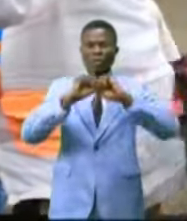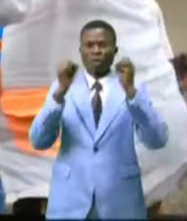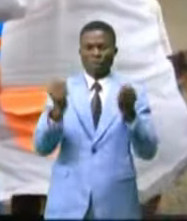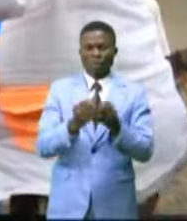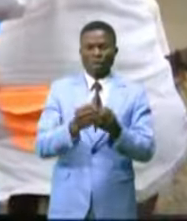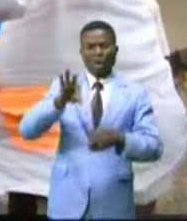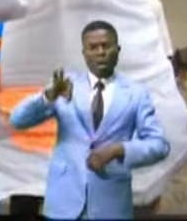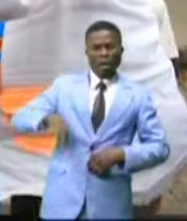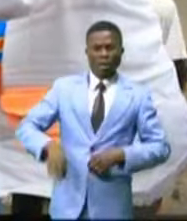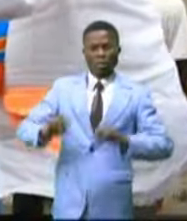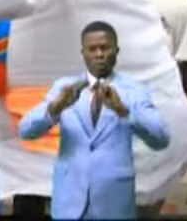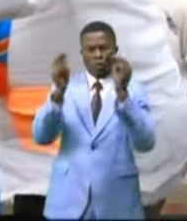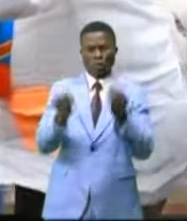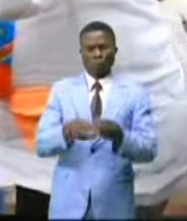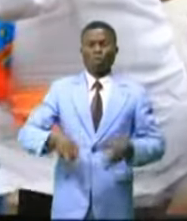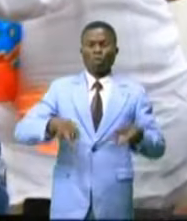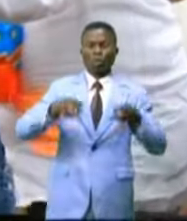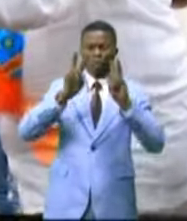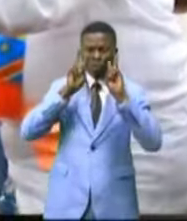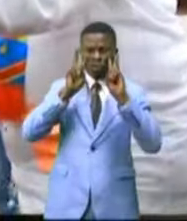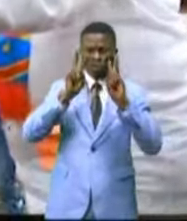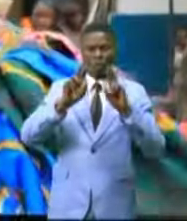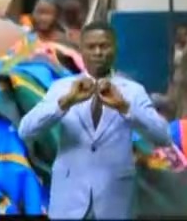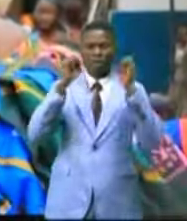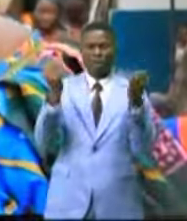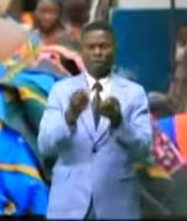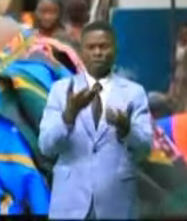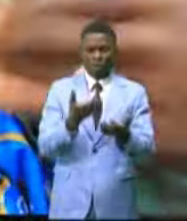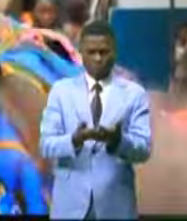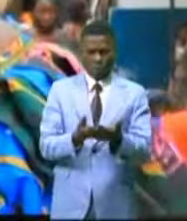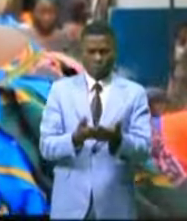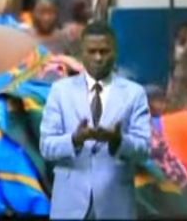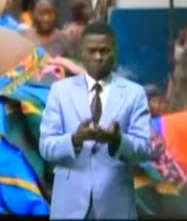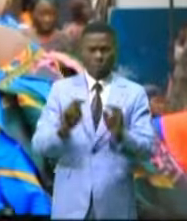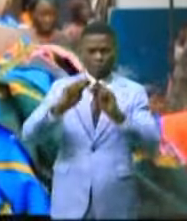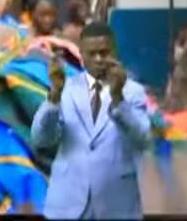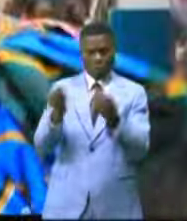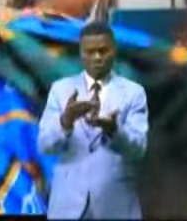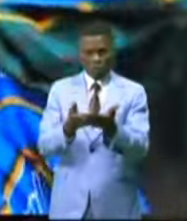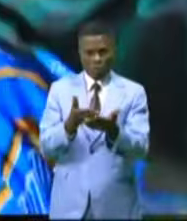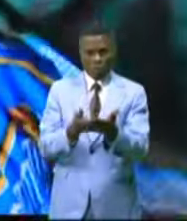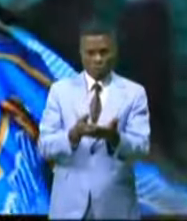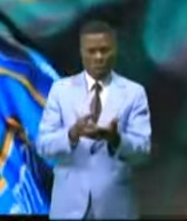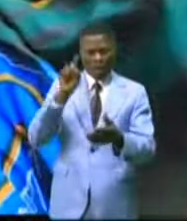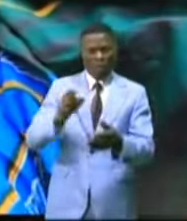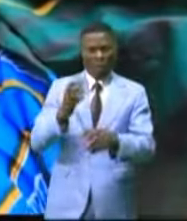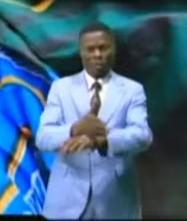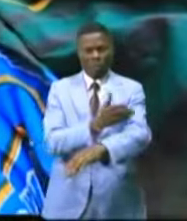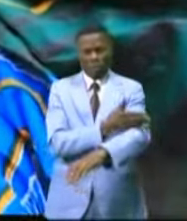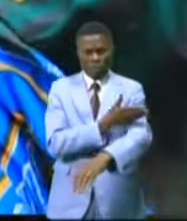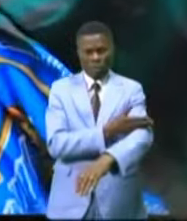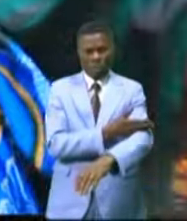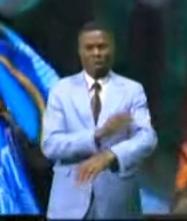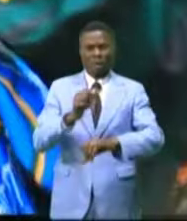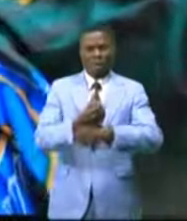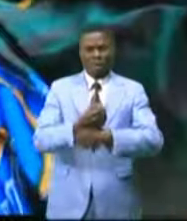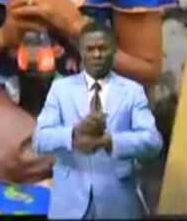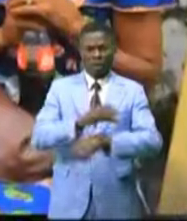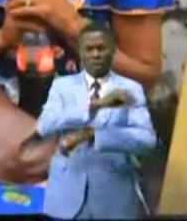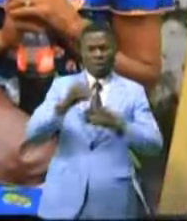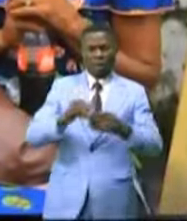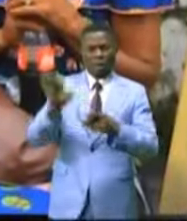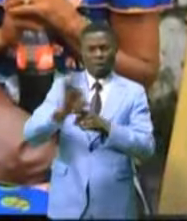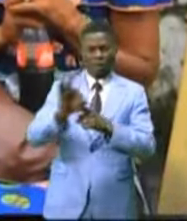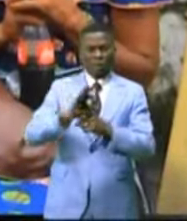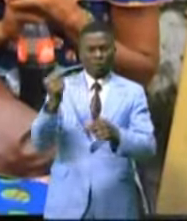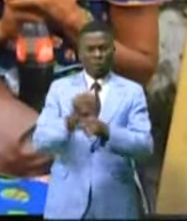profit de catégories vulnérables de notre société cette structure compte aller plus loin en mettant en place des centres de formation